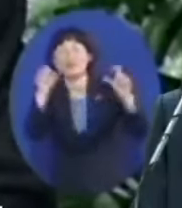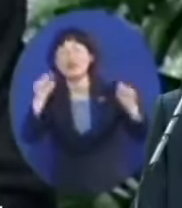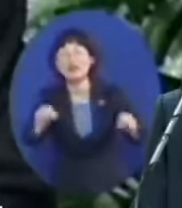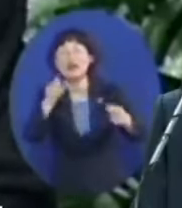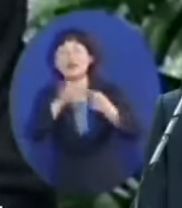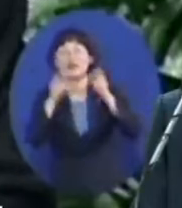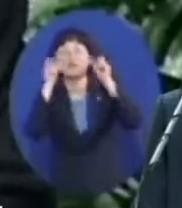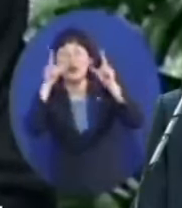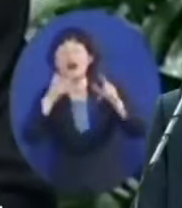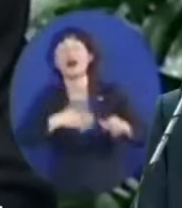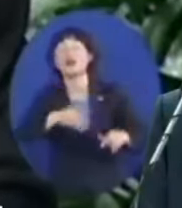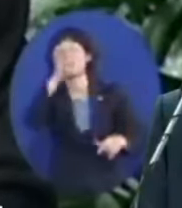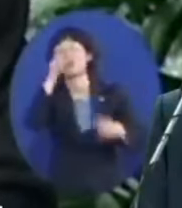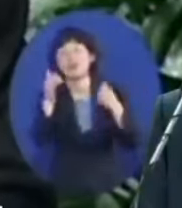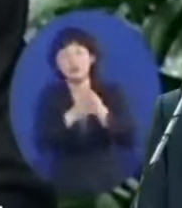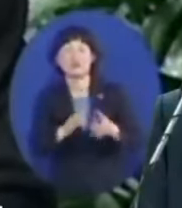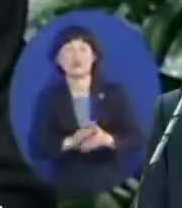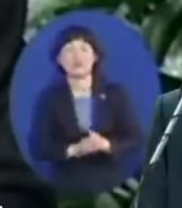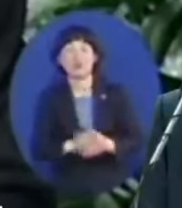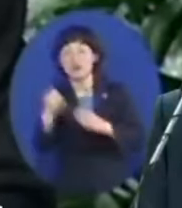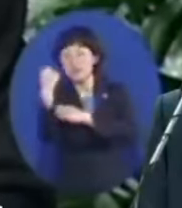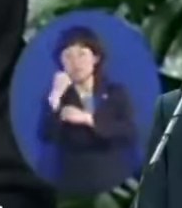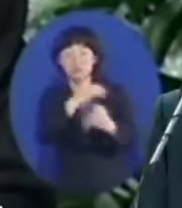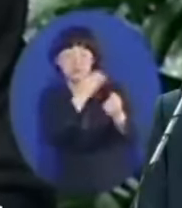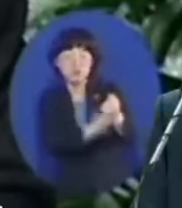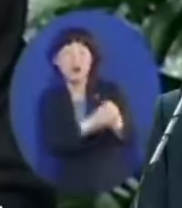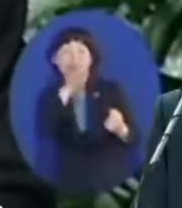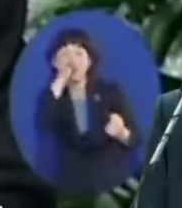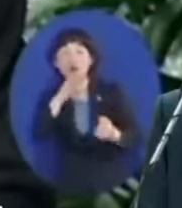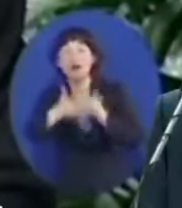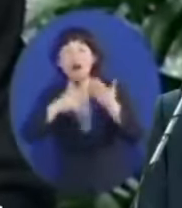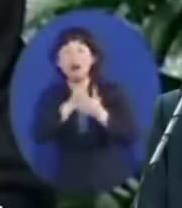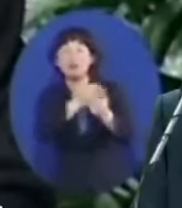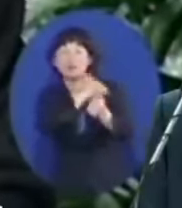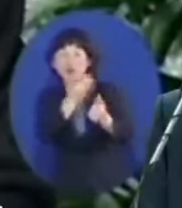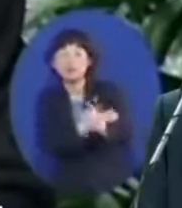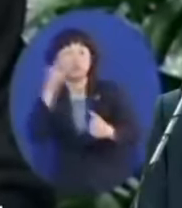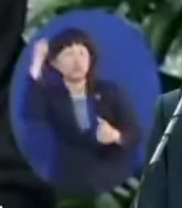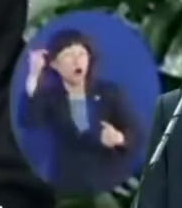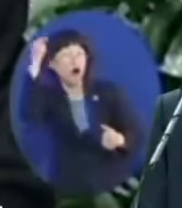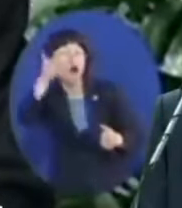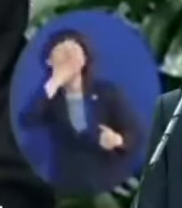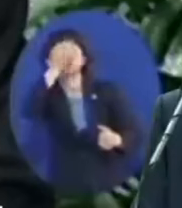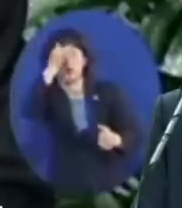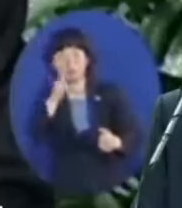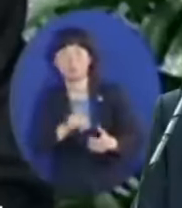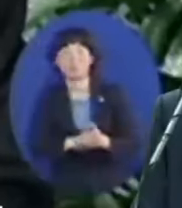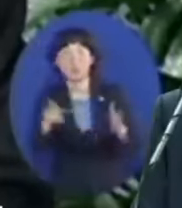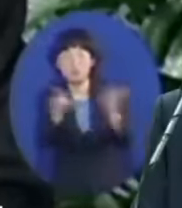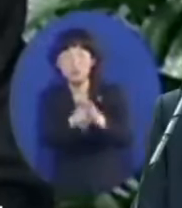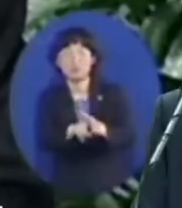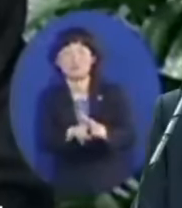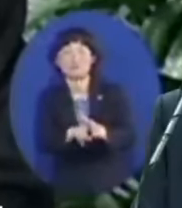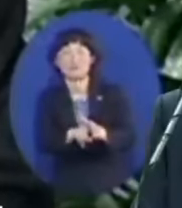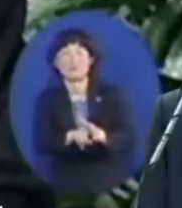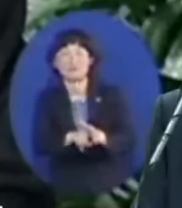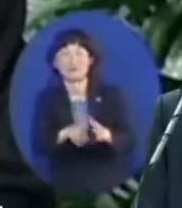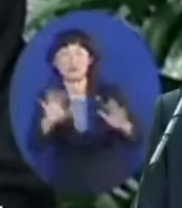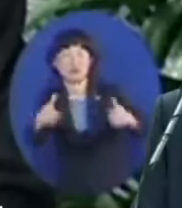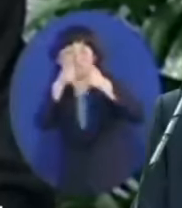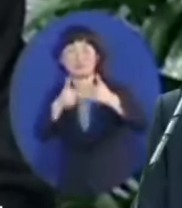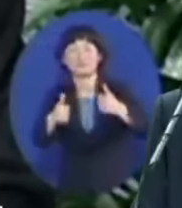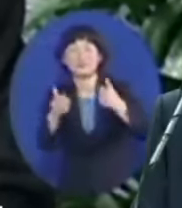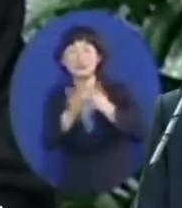알기 때문인 것입니다. 힘으로도 능으로도 안 되나 하나님의 능으로 될 수, 영으로 될 수 있다. 믿음으로서 도전하기